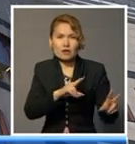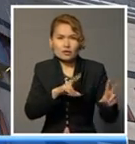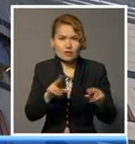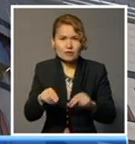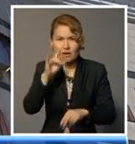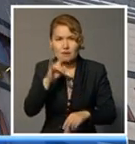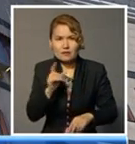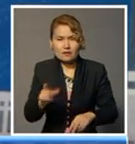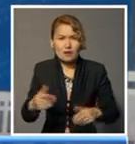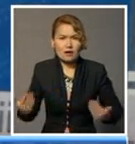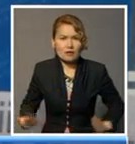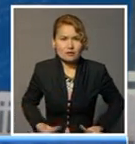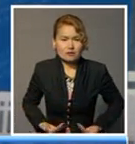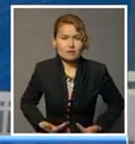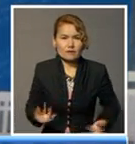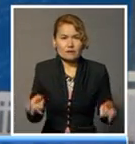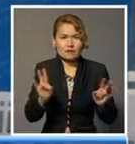аман. Елшілікте